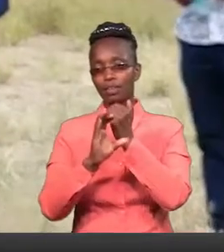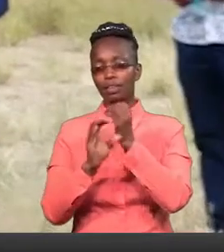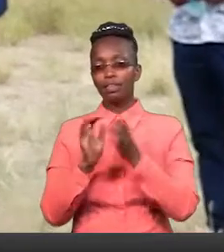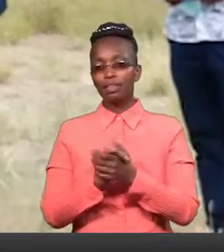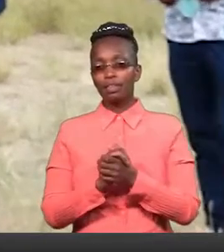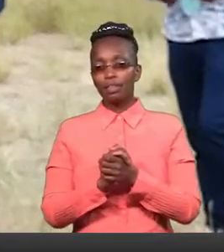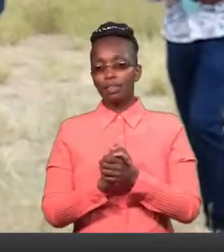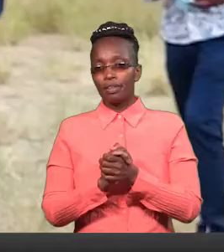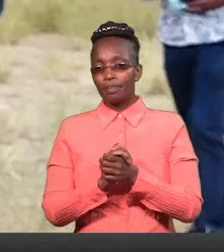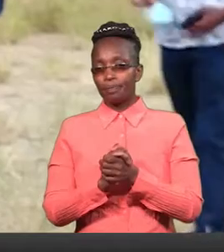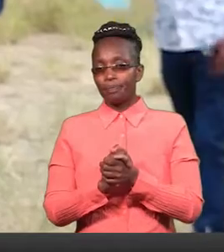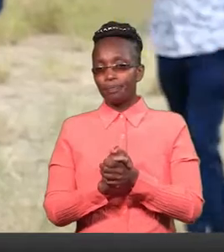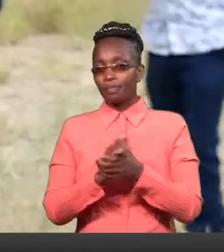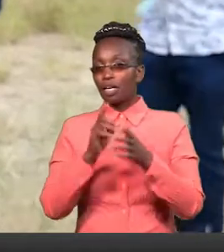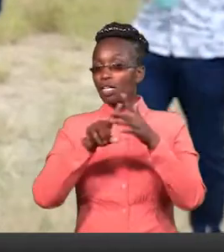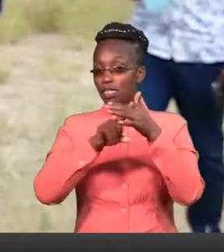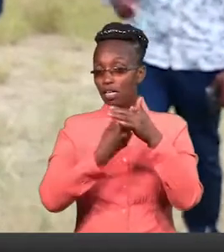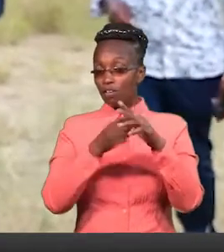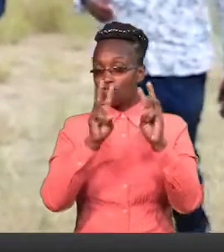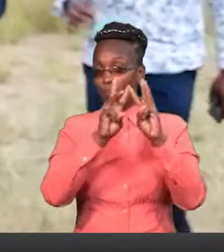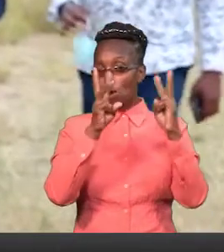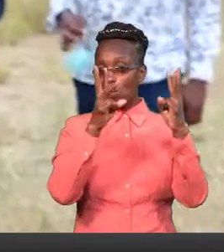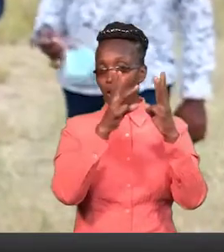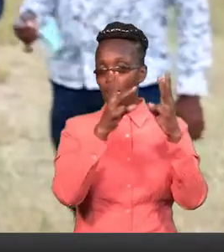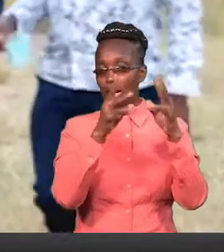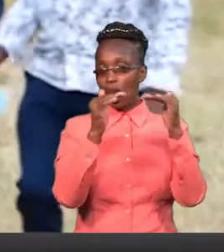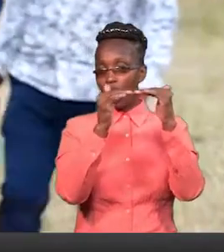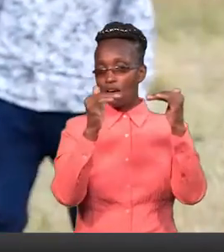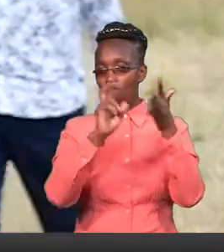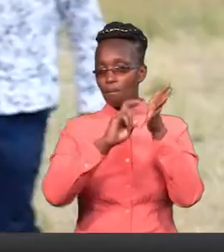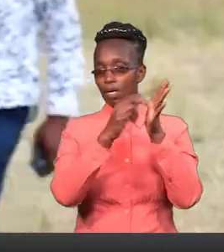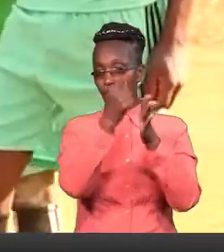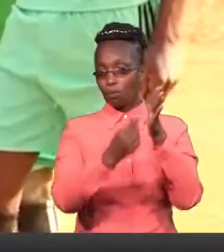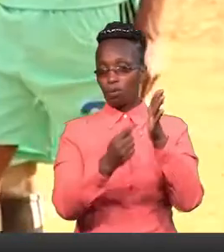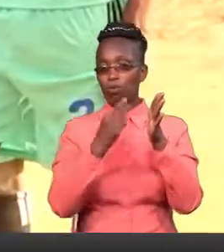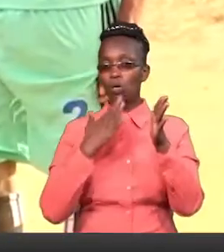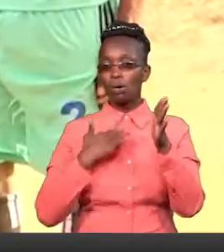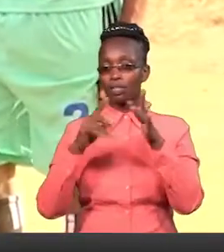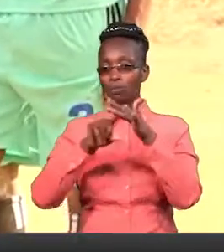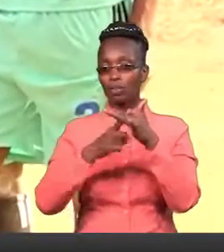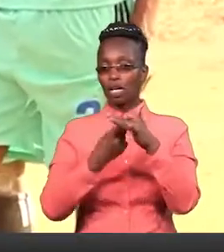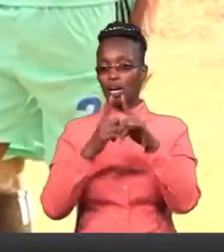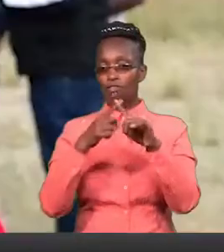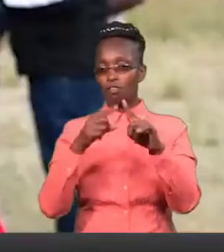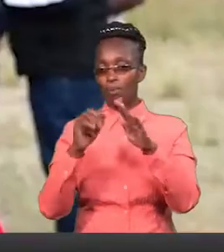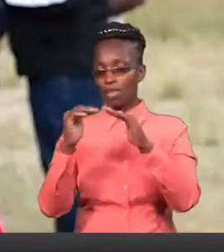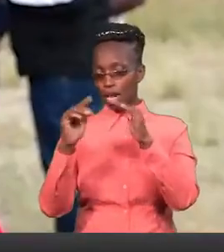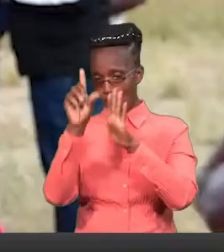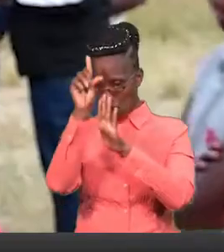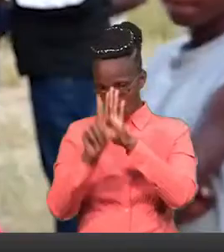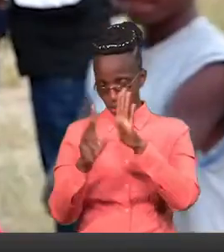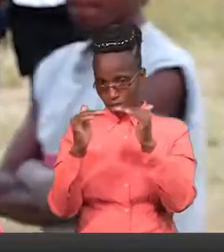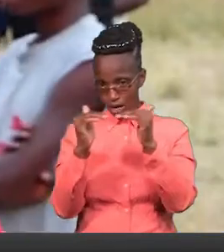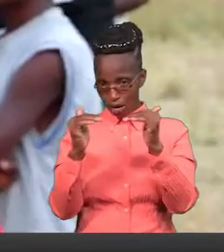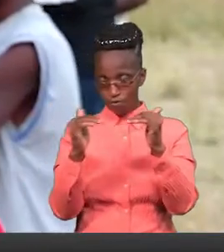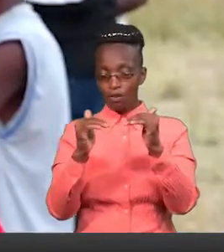level, hiyo ni kusema tunataka kuanza ball yetu kutoka kiwango ya chini kabisa. Madhumuni ni kwamba kuna